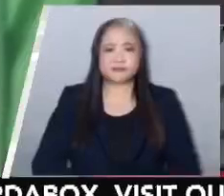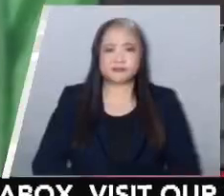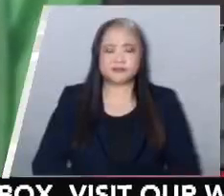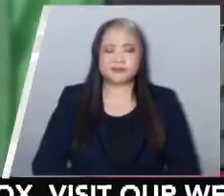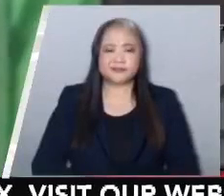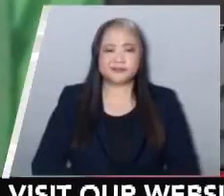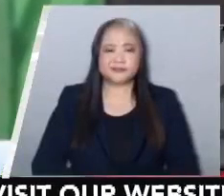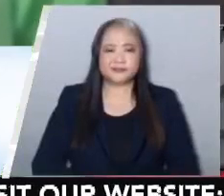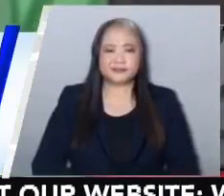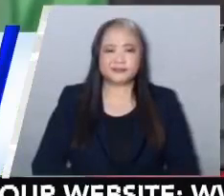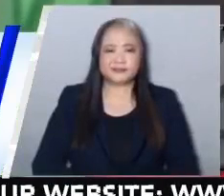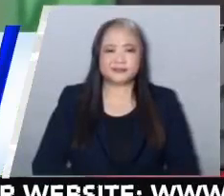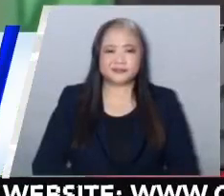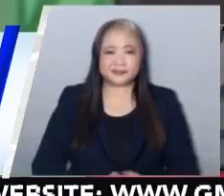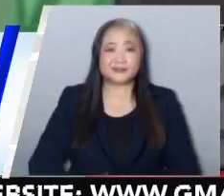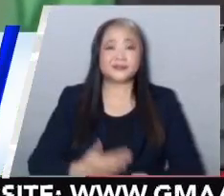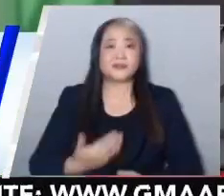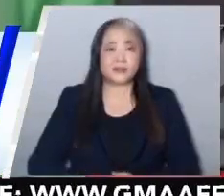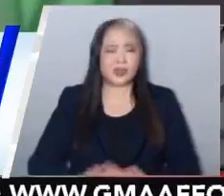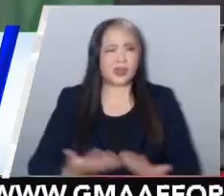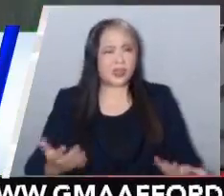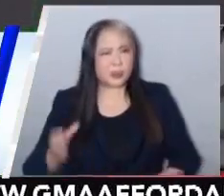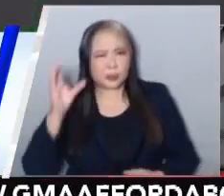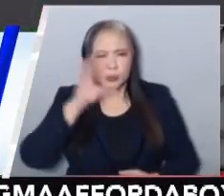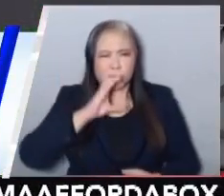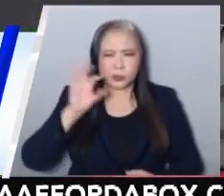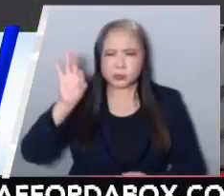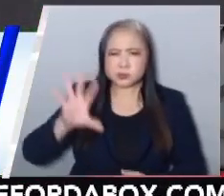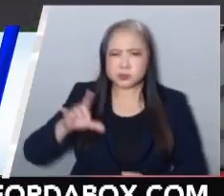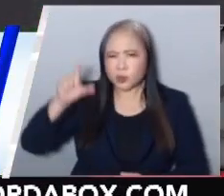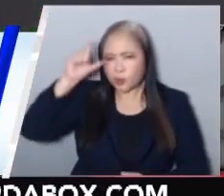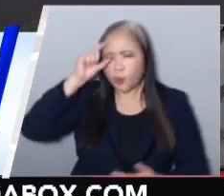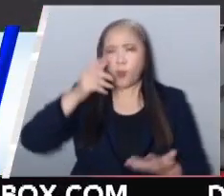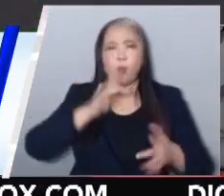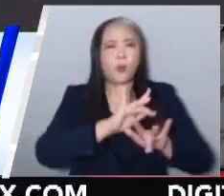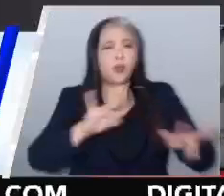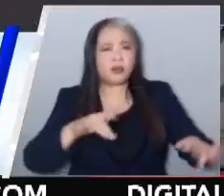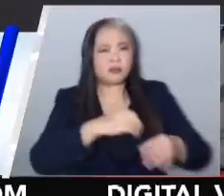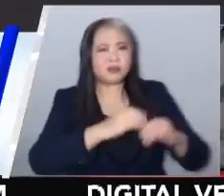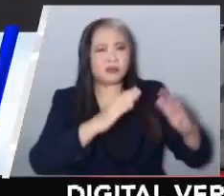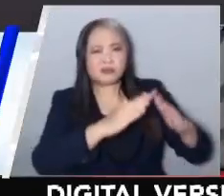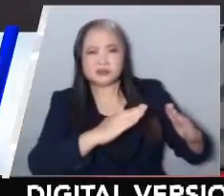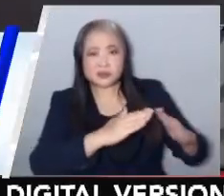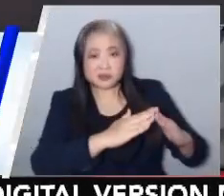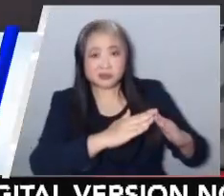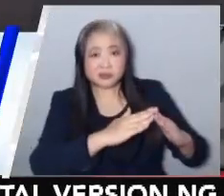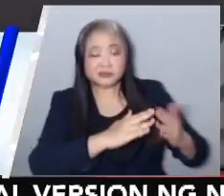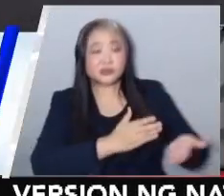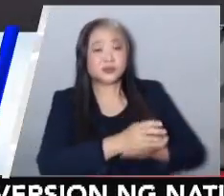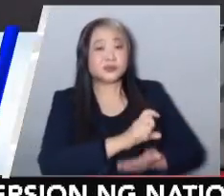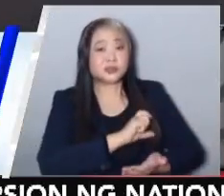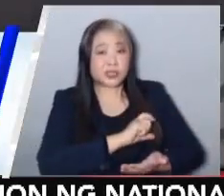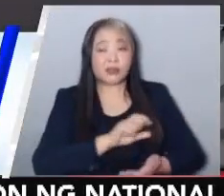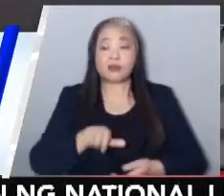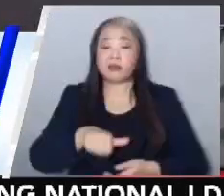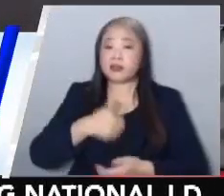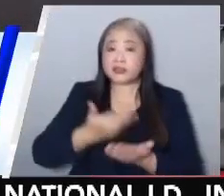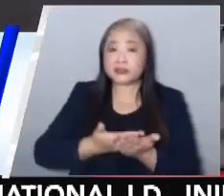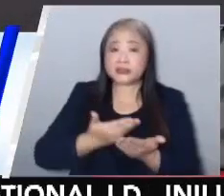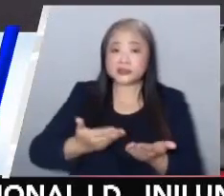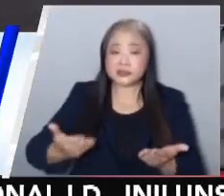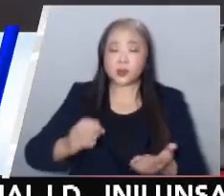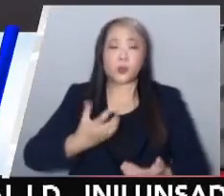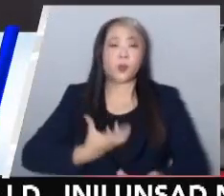Nang hindi makita si Kibuloy at mga kapwa niya akusada sa compound, sunod na pinuntahan ng mga polis ang iba pang ari-arian ni Kibuloy tulad ng Glory